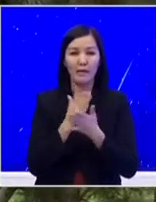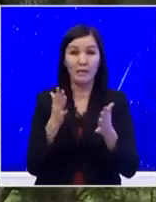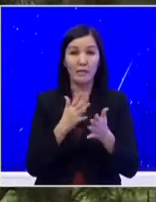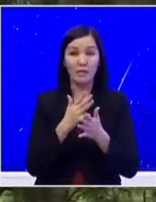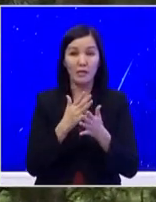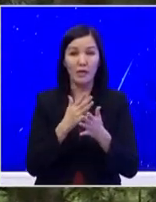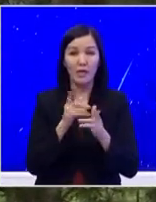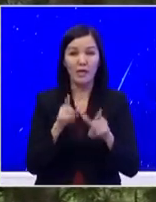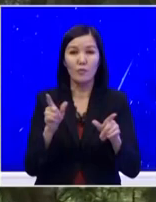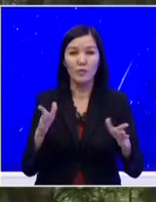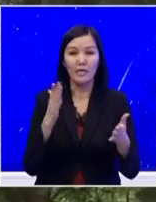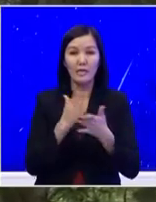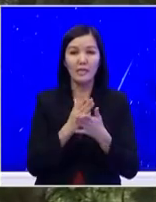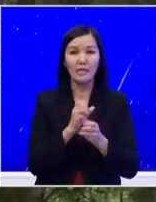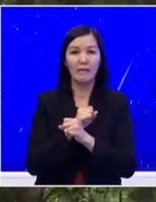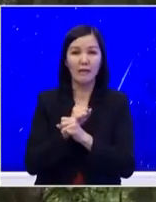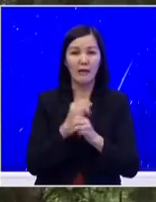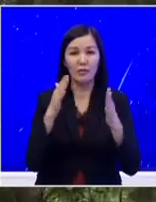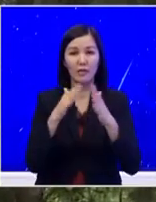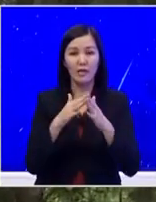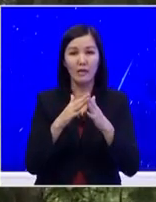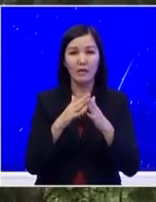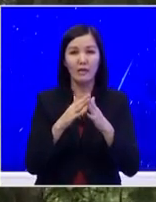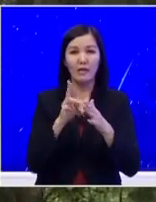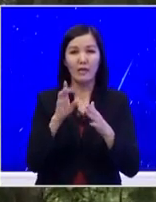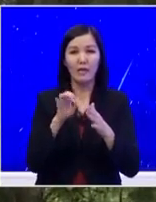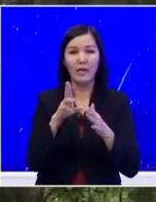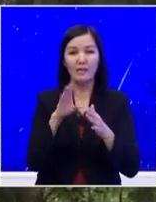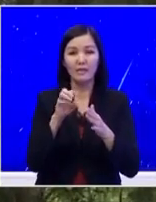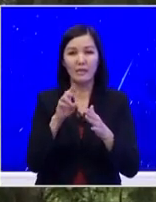большинства людей, есть дача. Моя дача находится в Красном